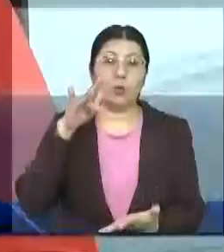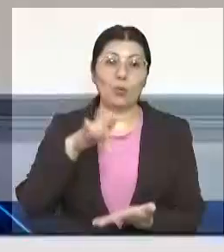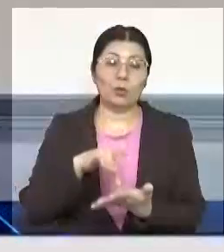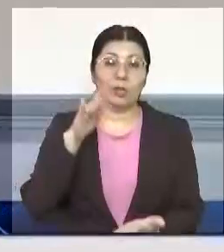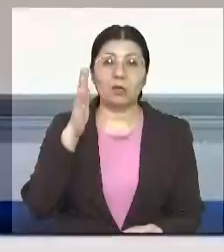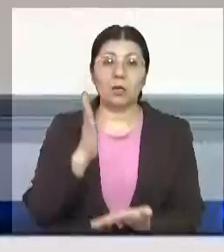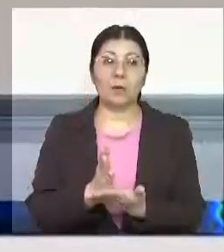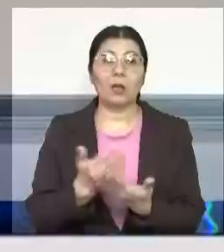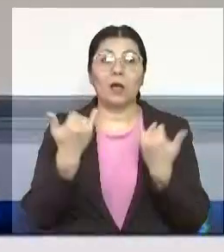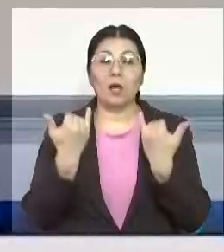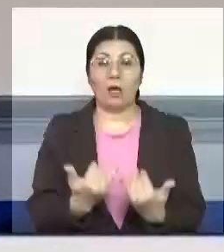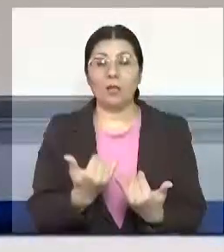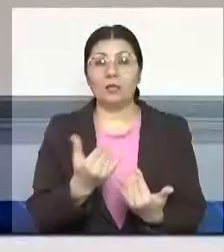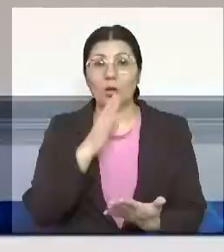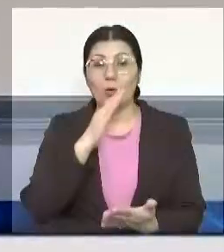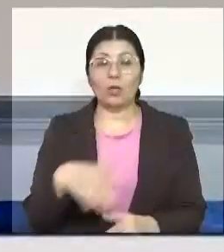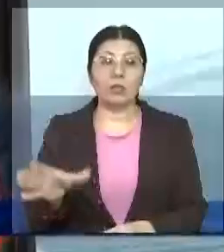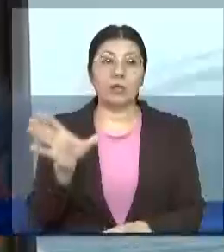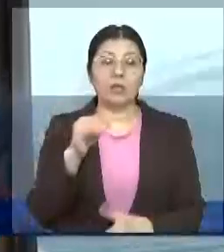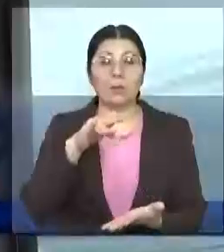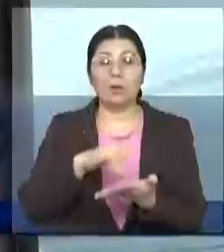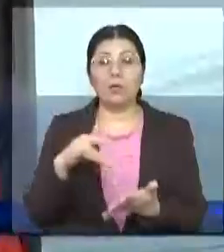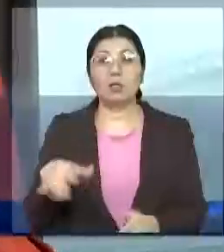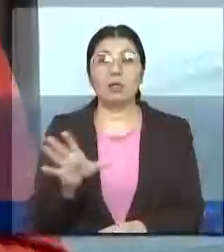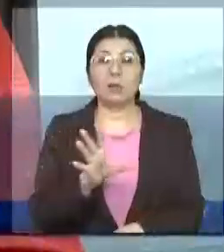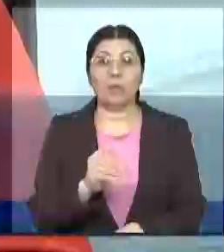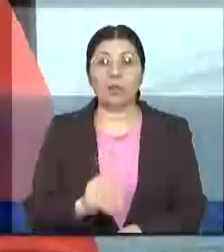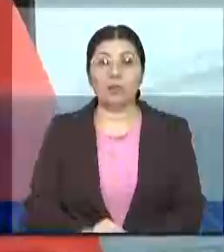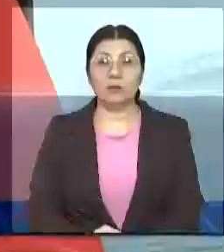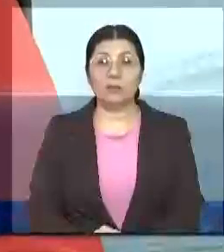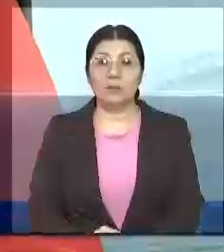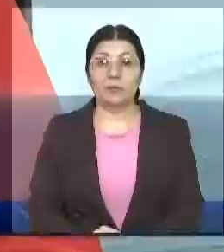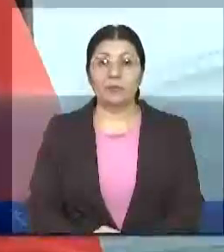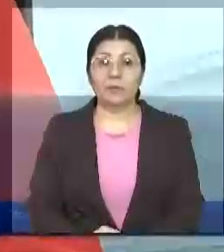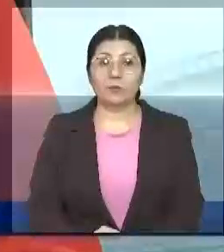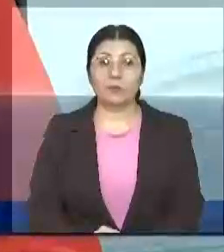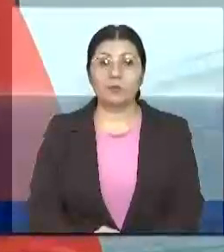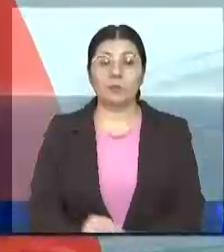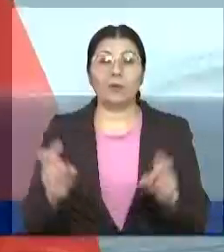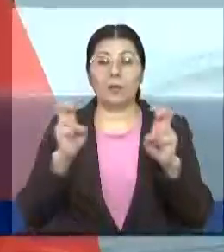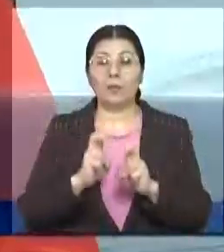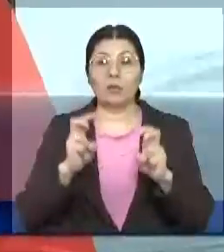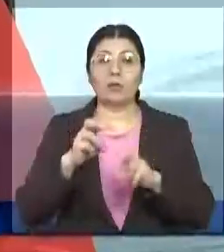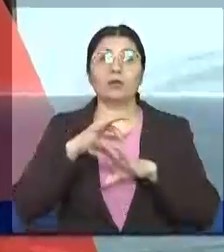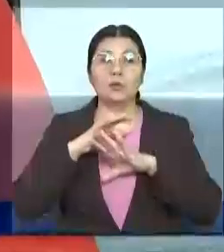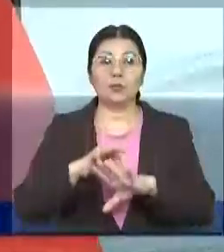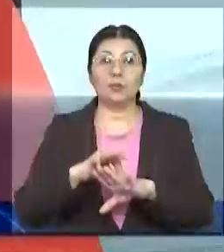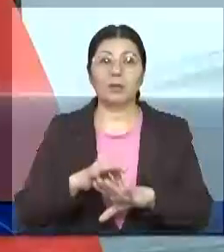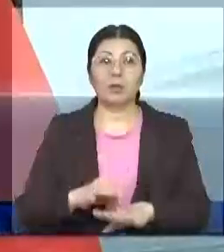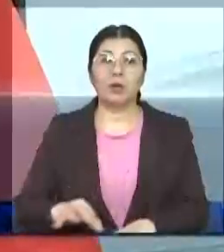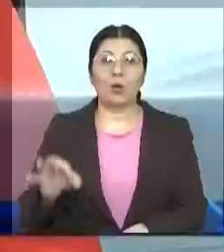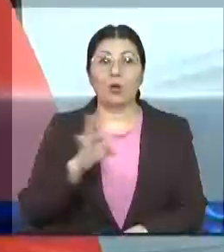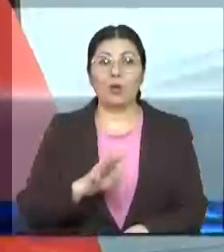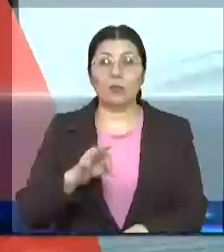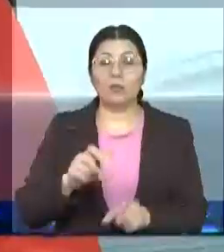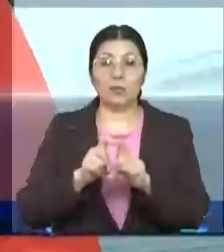жасайды. Қазірдің өзінде осы барлық орталықтардың барлығында қазір есеп мониторинг жүргізіліп отыр. Осы облыстың білім